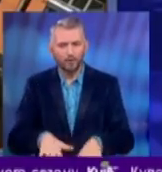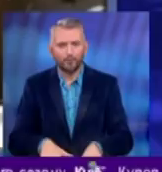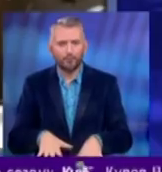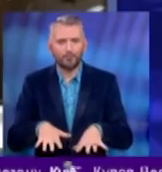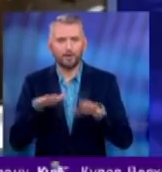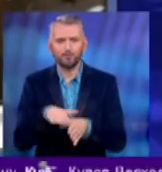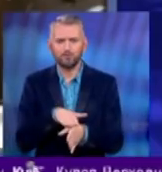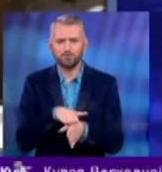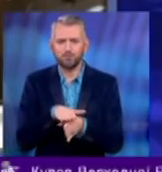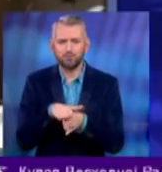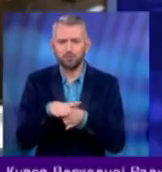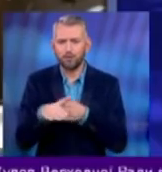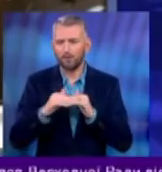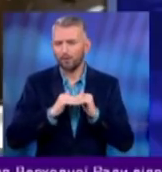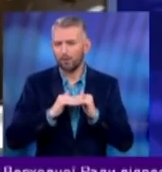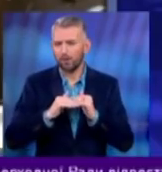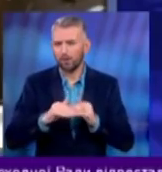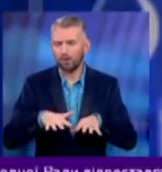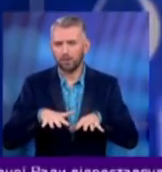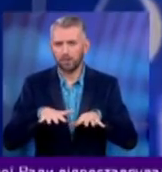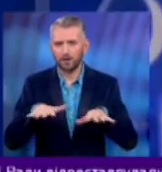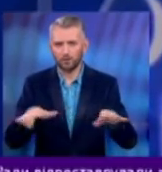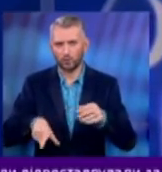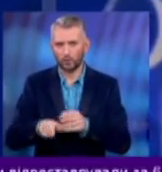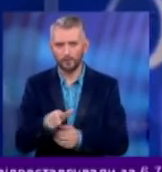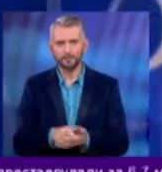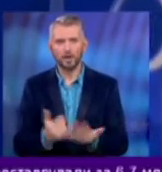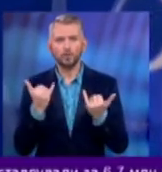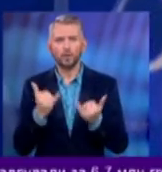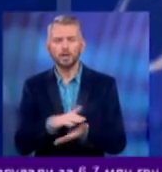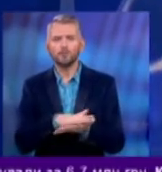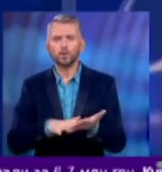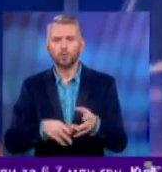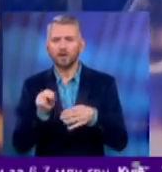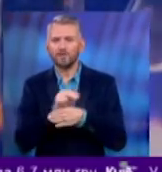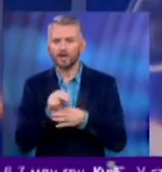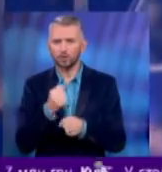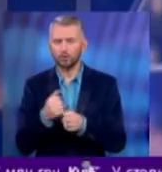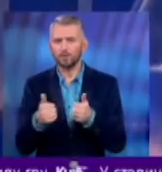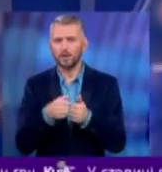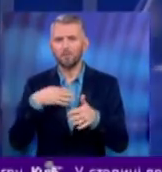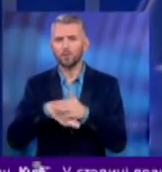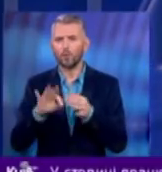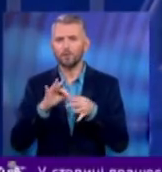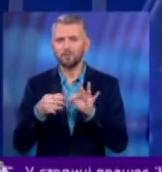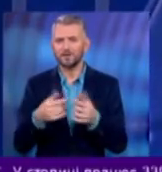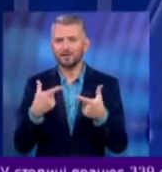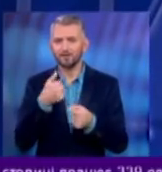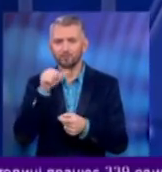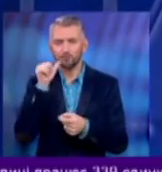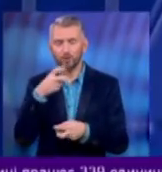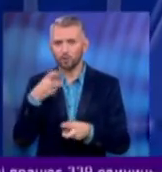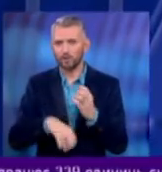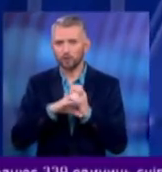і повністю вкрила дорогу. І сьогодні продовжили аварійні роботи біля метро «Олімпійська», де, нагадаю, напередодні